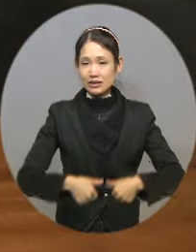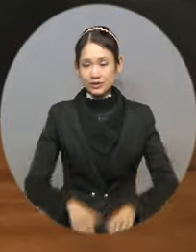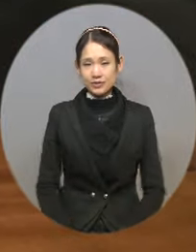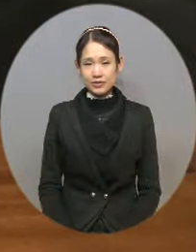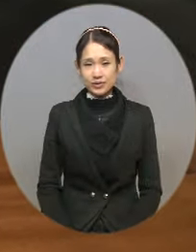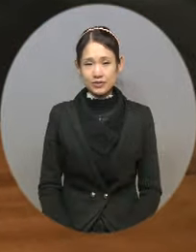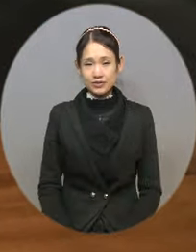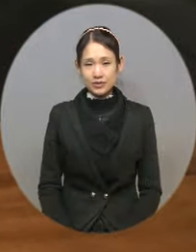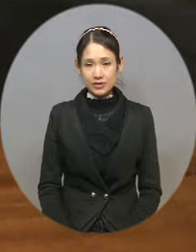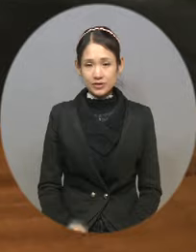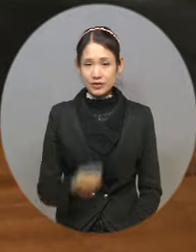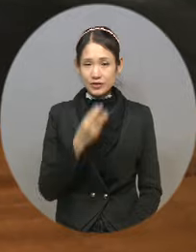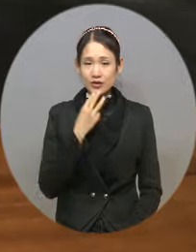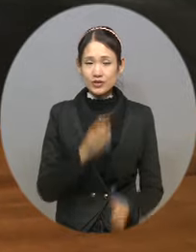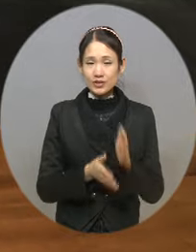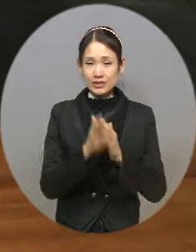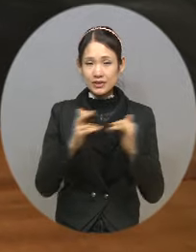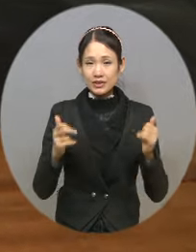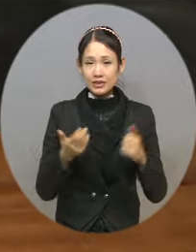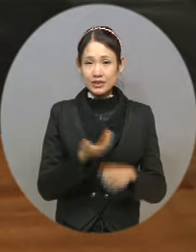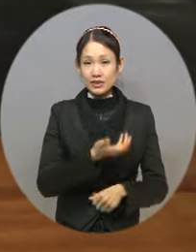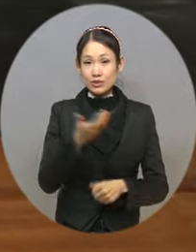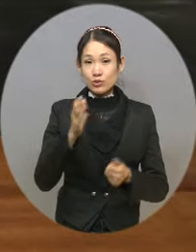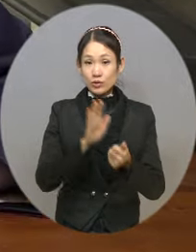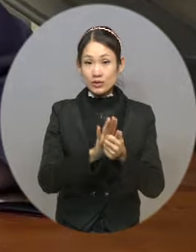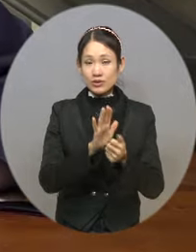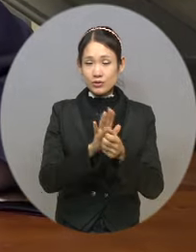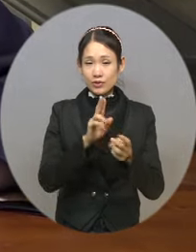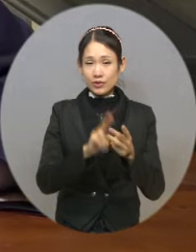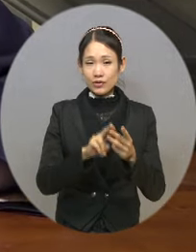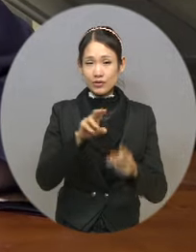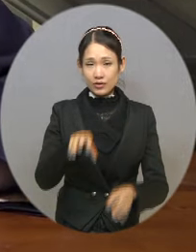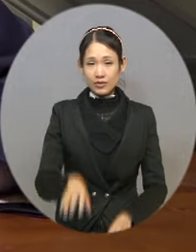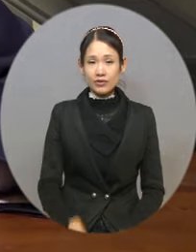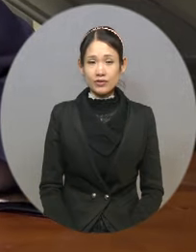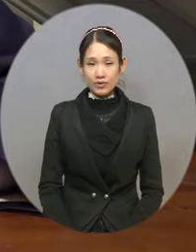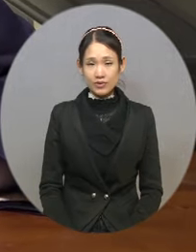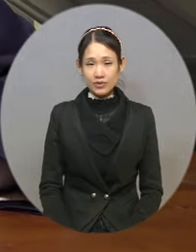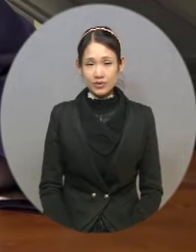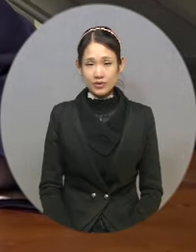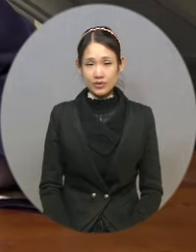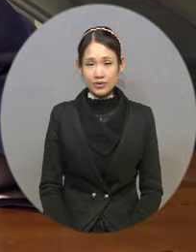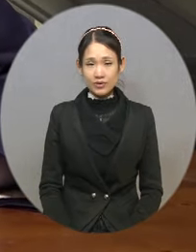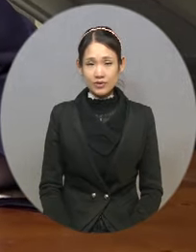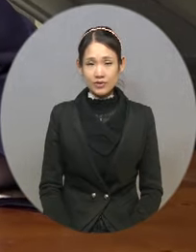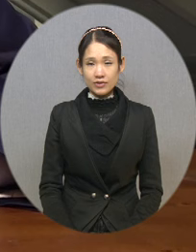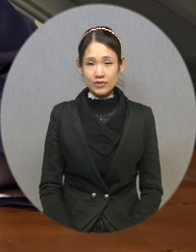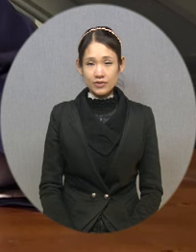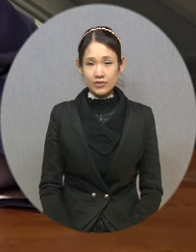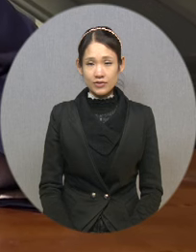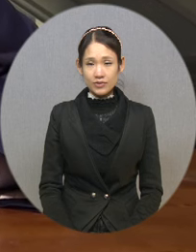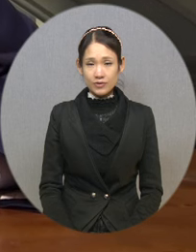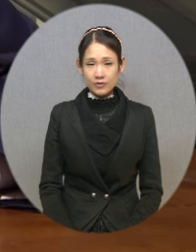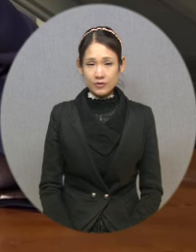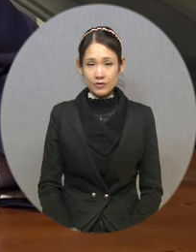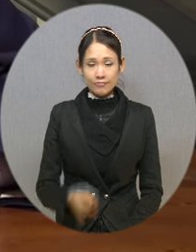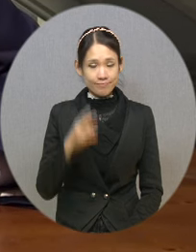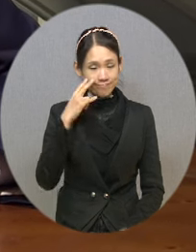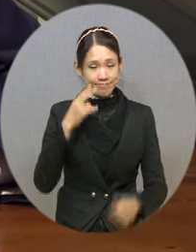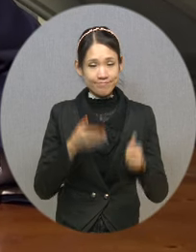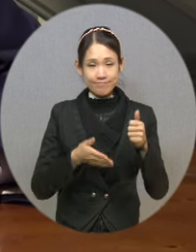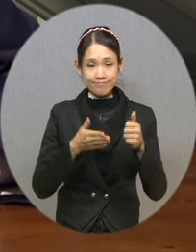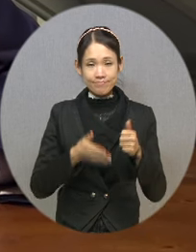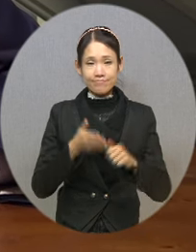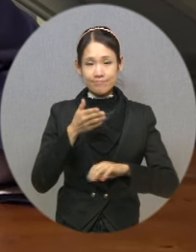서울 시각장애인 생활이동지원센터입니다. 사기막과 네, 접수했습니다. 네, 부탁드립니다.